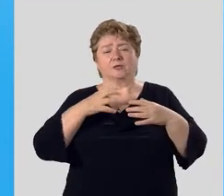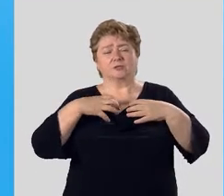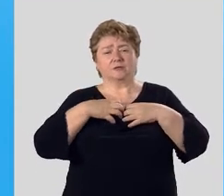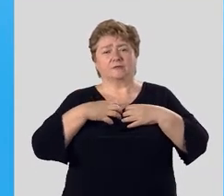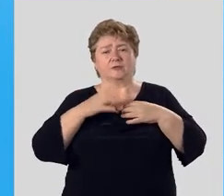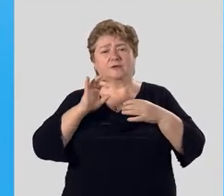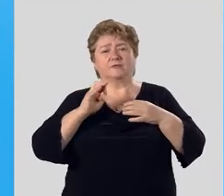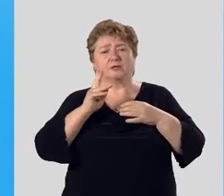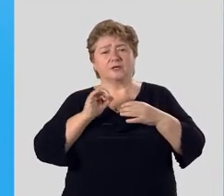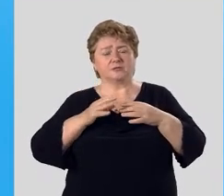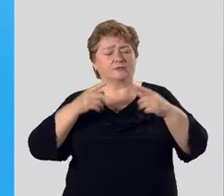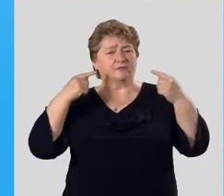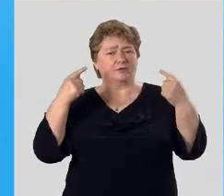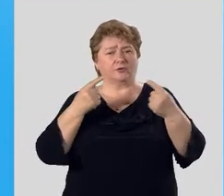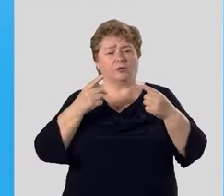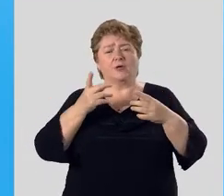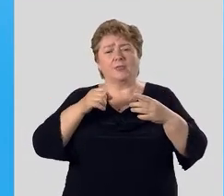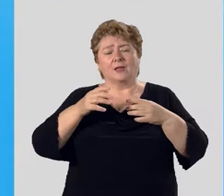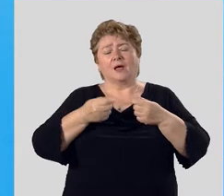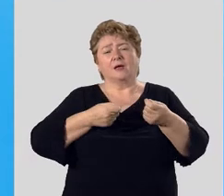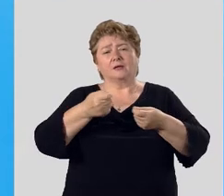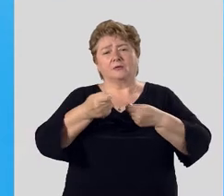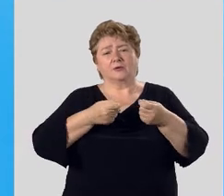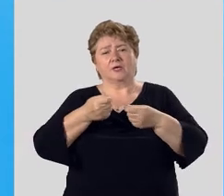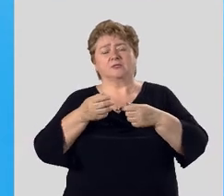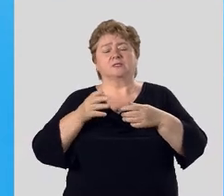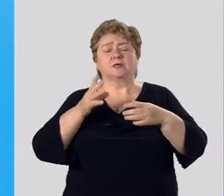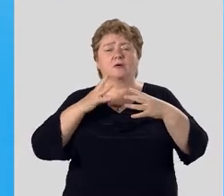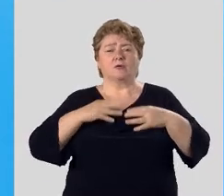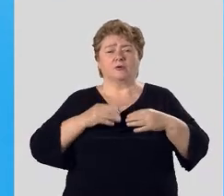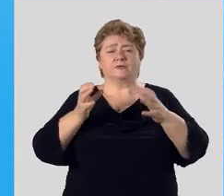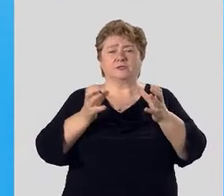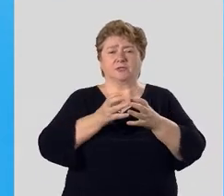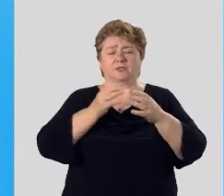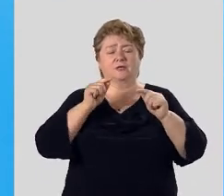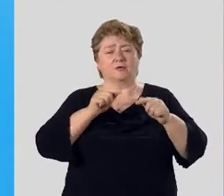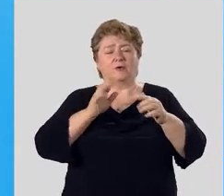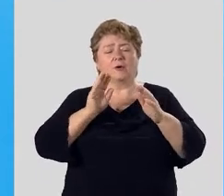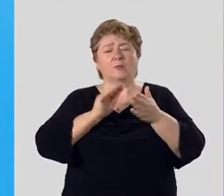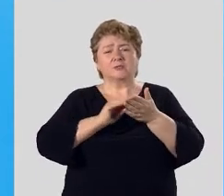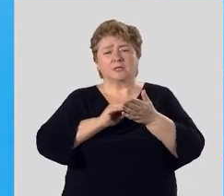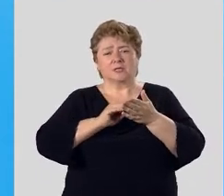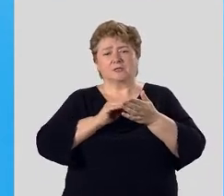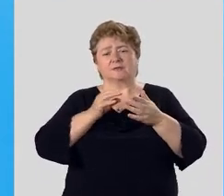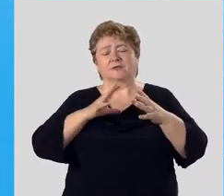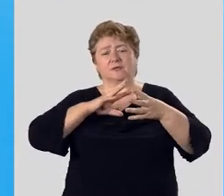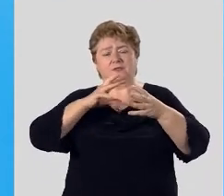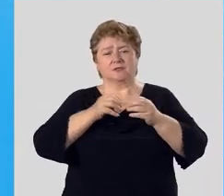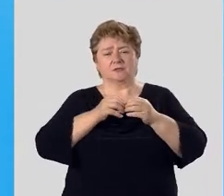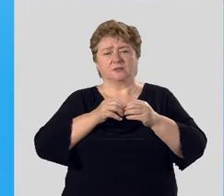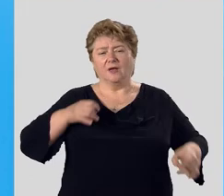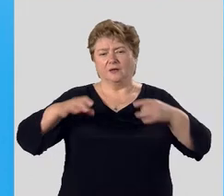значение рефлексов велико для регуляции работы органов и сохранения его постоянства и